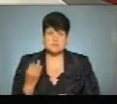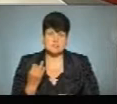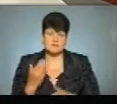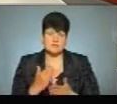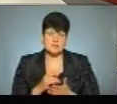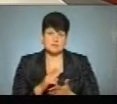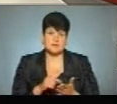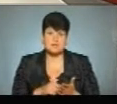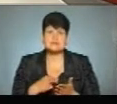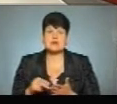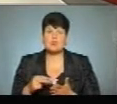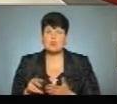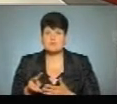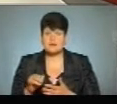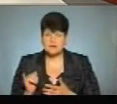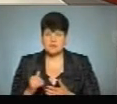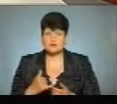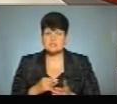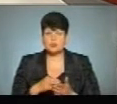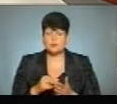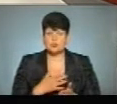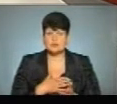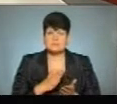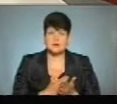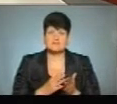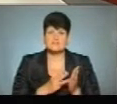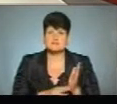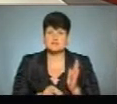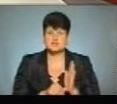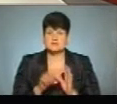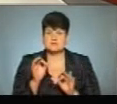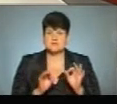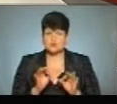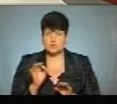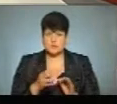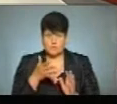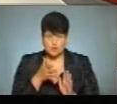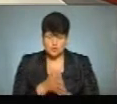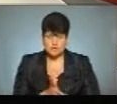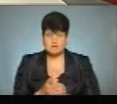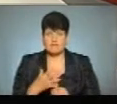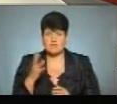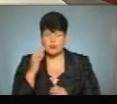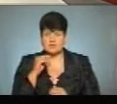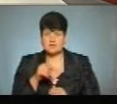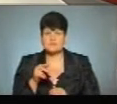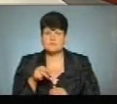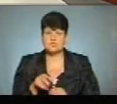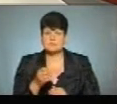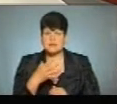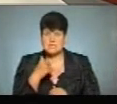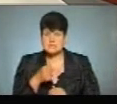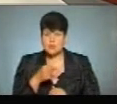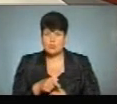є питання, це закупівлі. Закупівлі у нас мають 86% прозорості, враховується теж теж, що ми фактично з